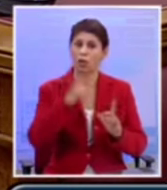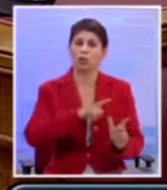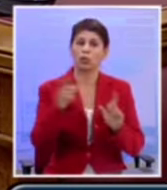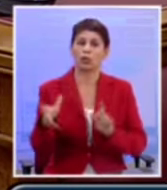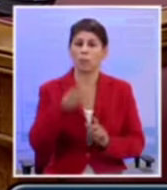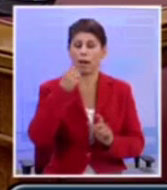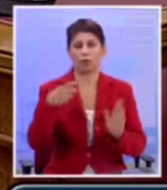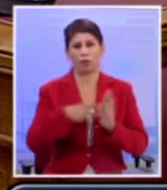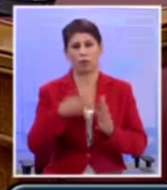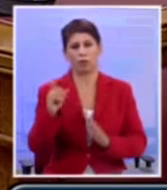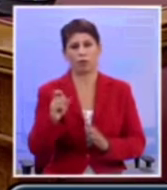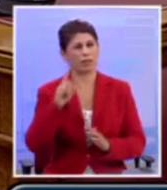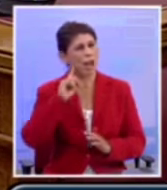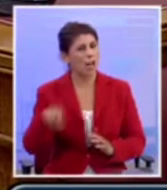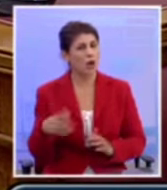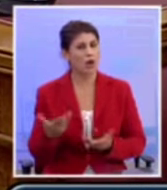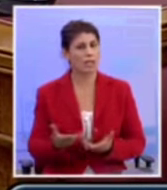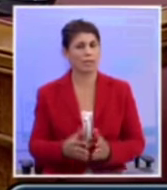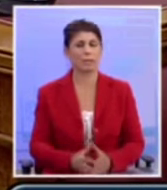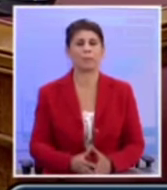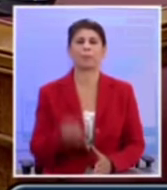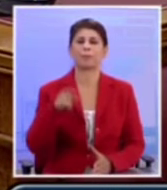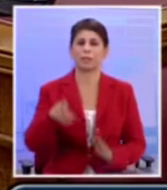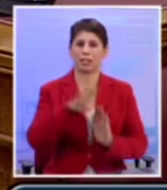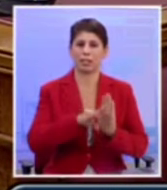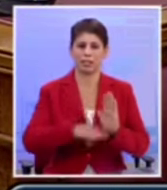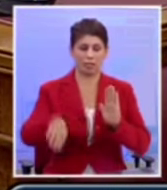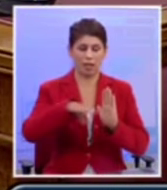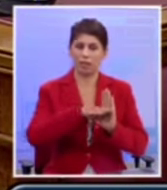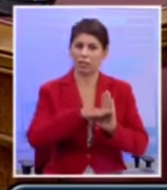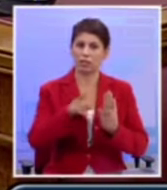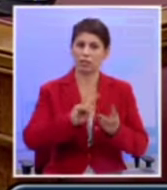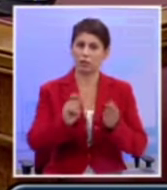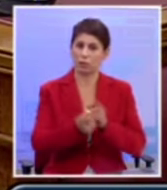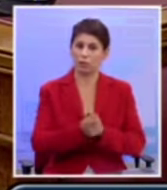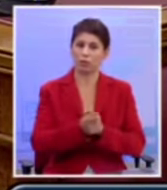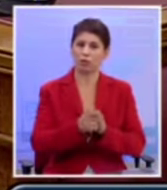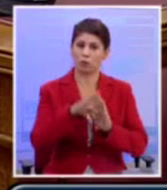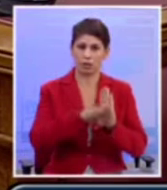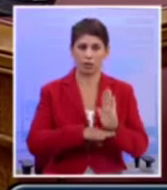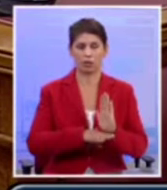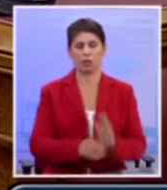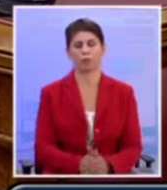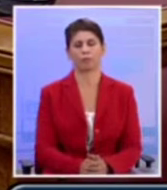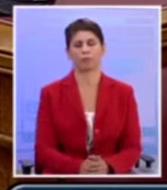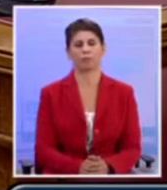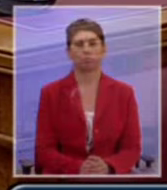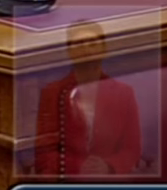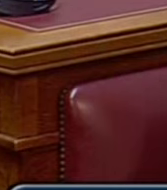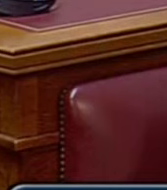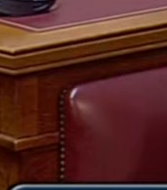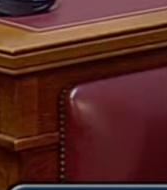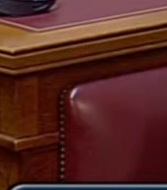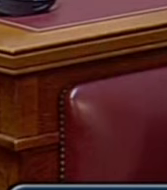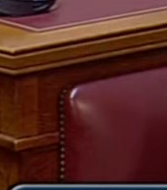του 2010. Να αγνοήσει αυτή την καταστατική διάταξη και μάλιστα τροποποιώντας το καταστατικό. Άρα